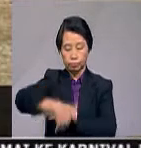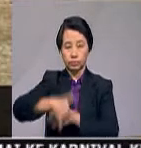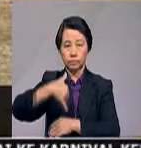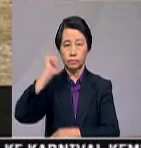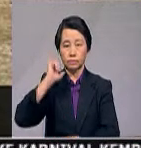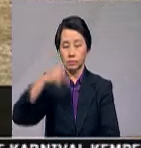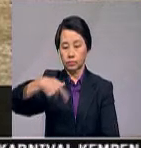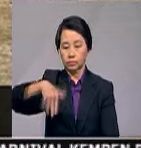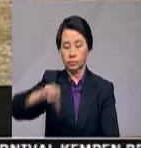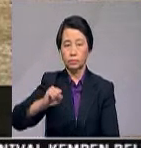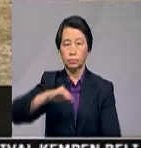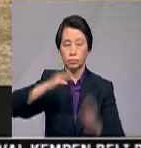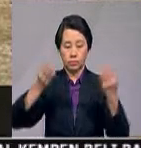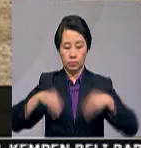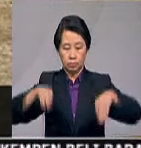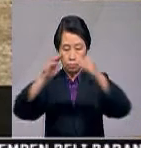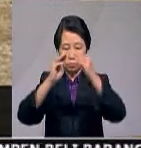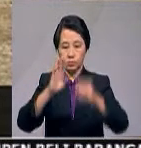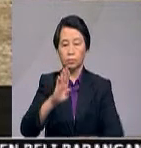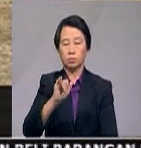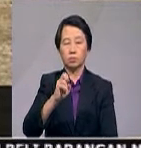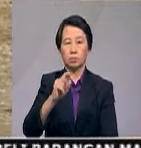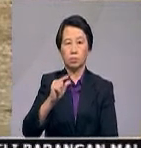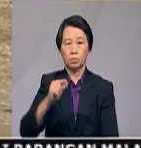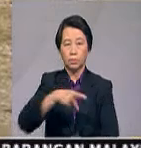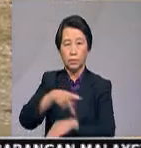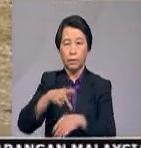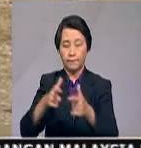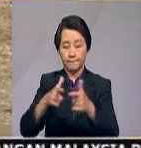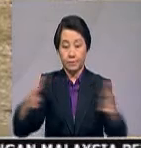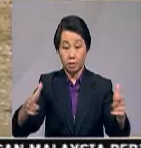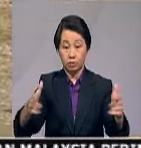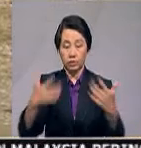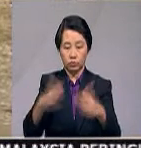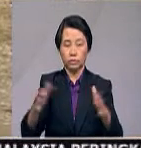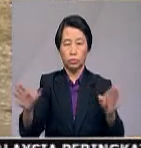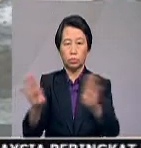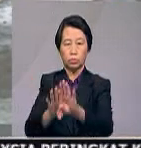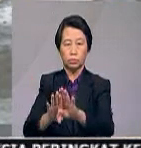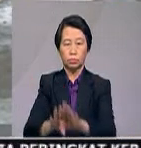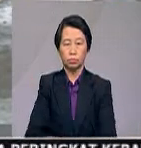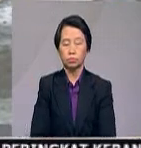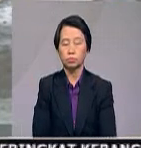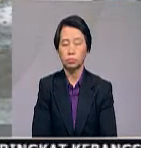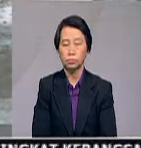semalam, PPS Masjid Bangul Sena Padang Besar terlebih dahulu ditutup.